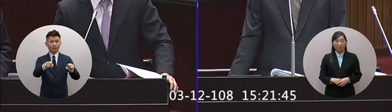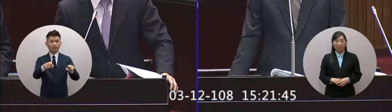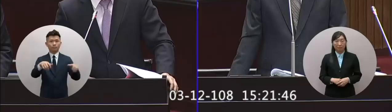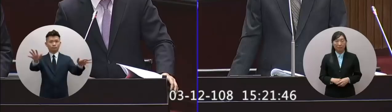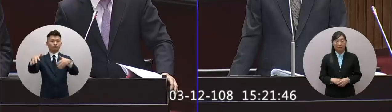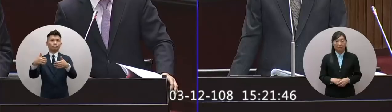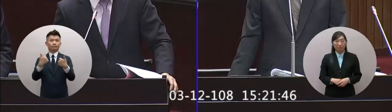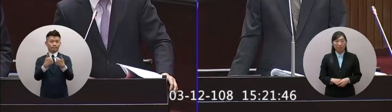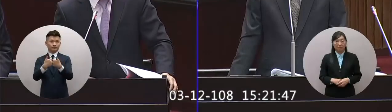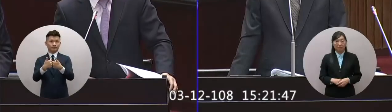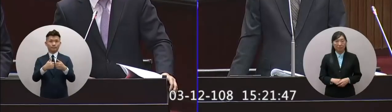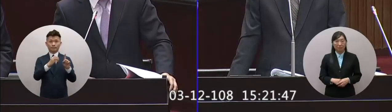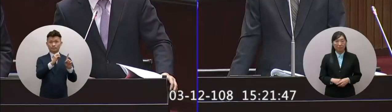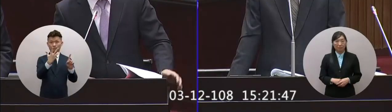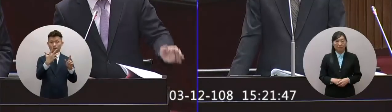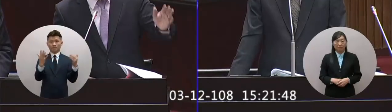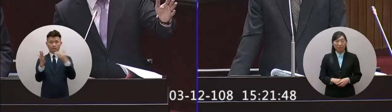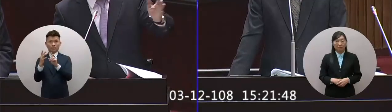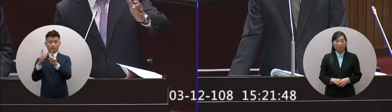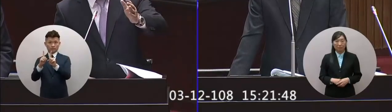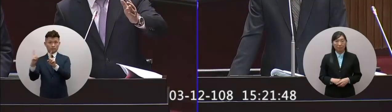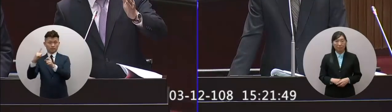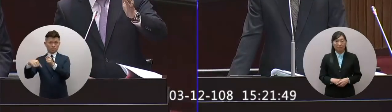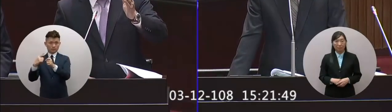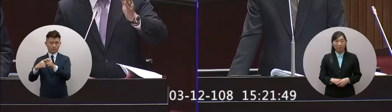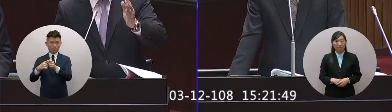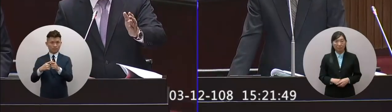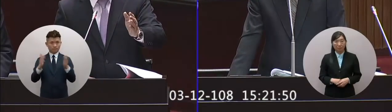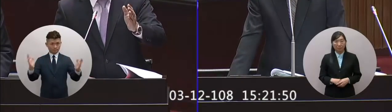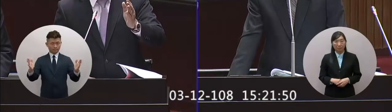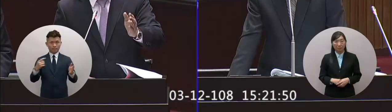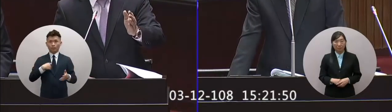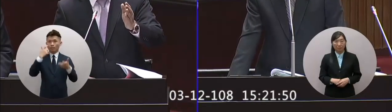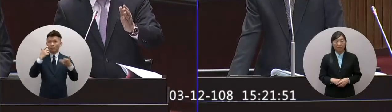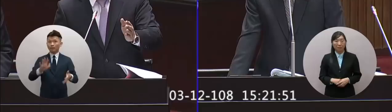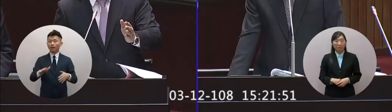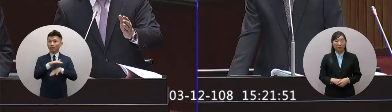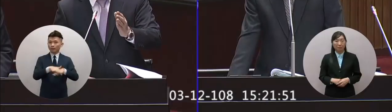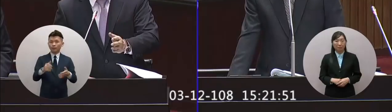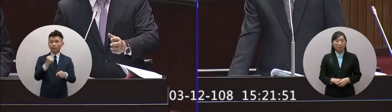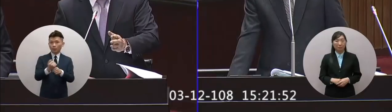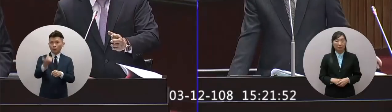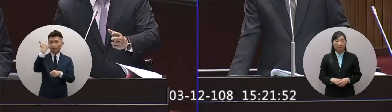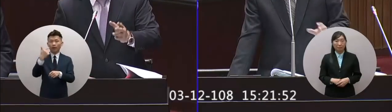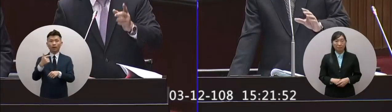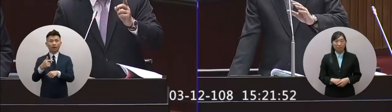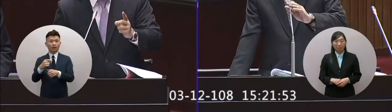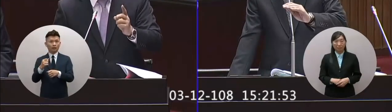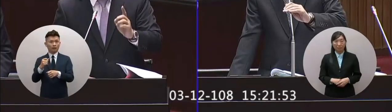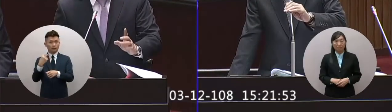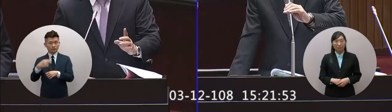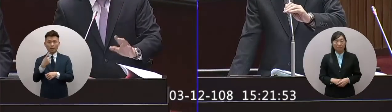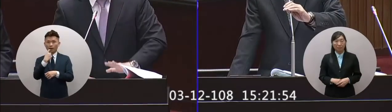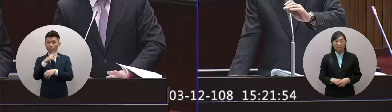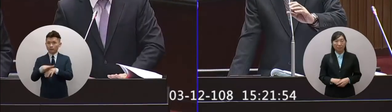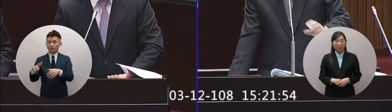是2018年到2011年啊，我就是非常重视以安全、效率、品质跟绿色，那么安